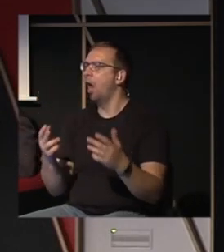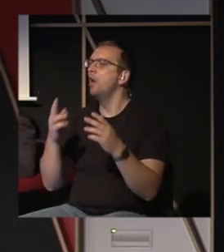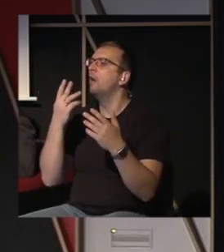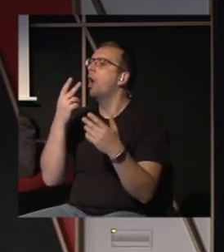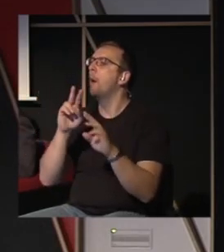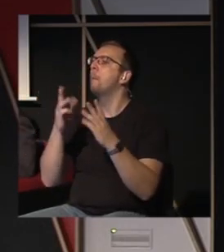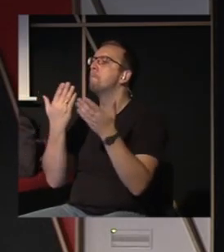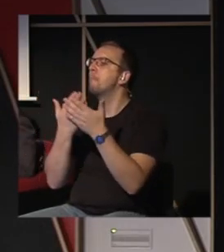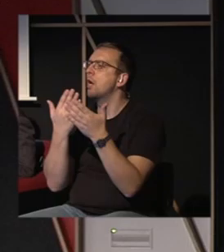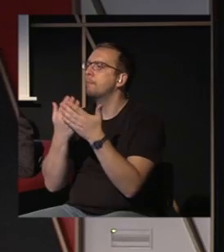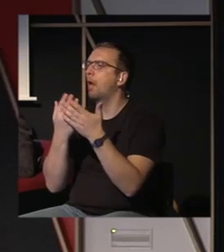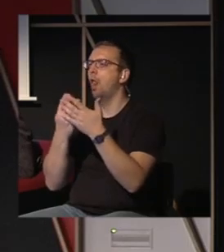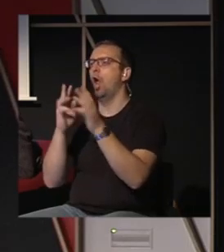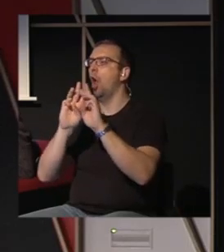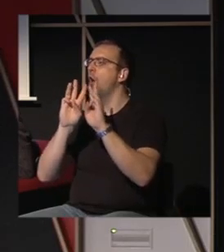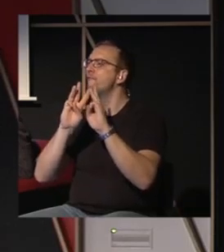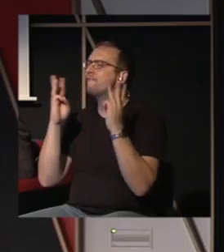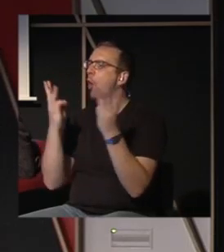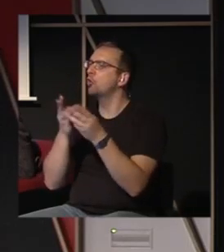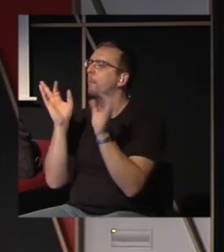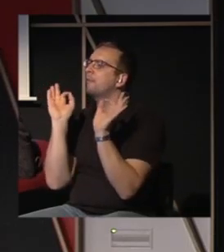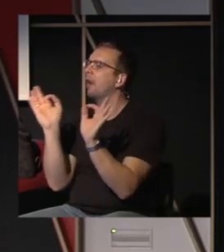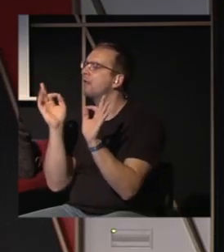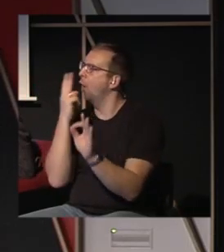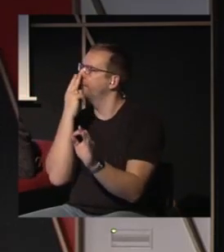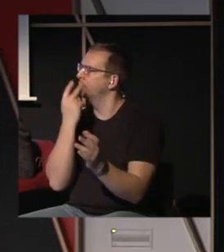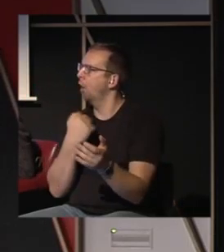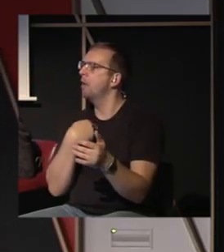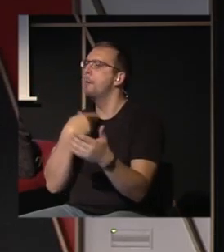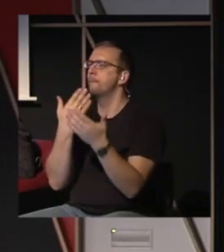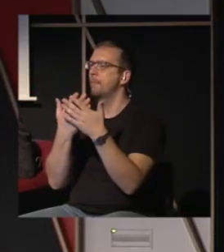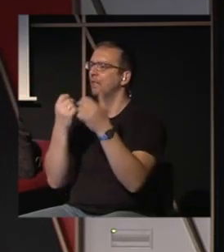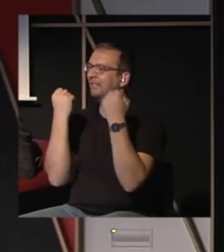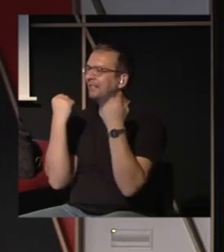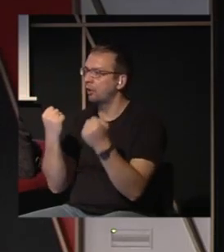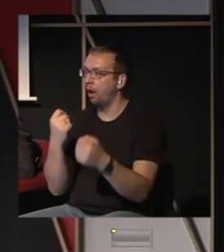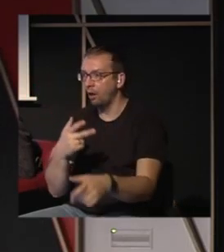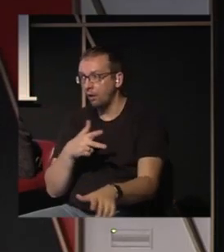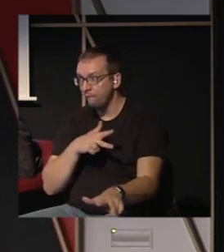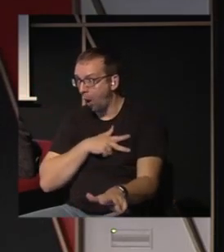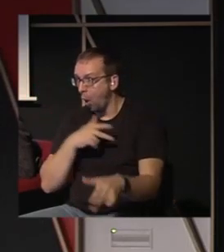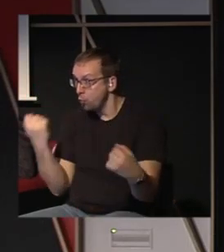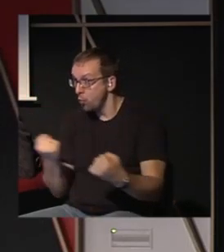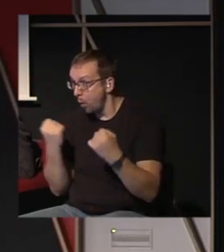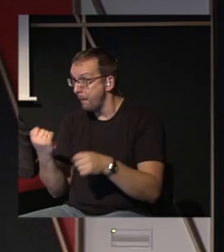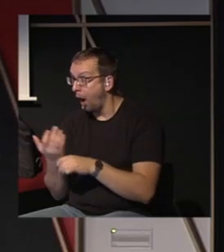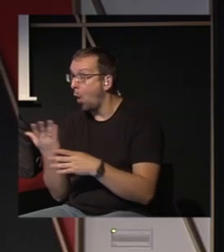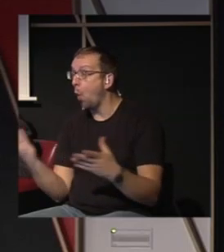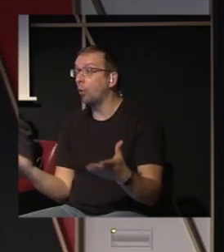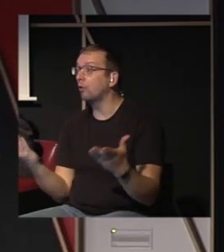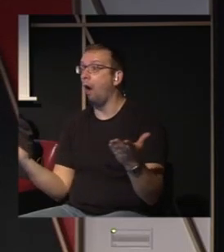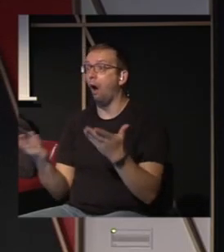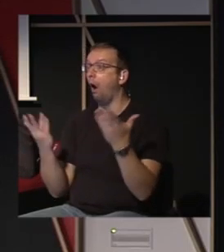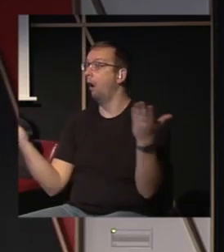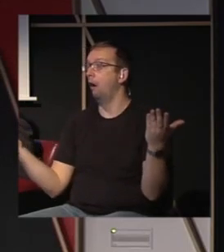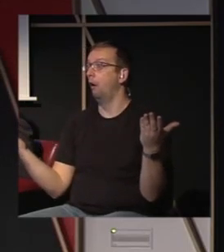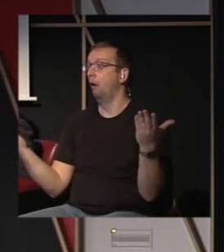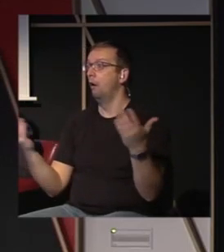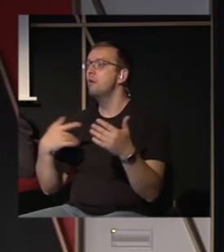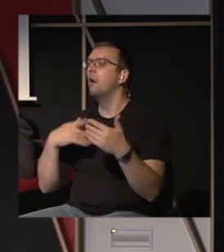Thema Sicherheit. Werden da Übungen durchgeführt? Und welchen